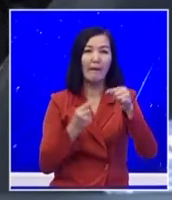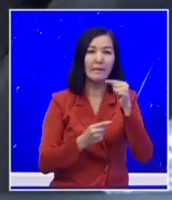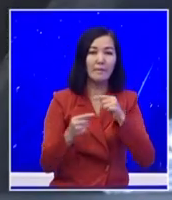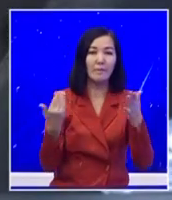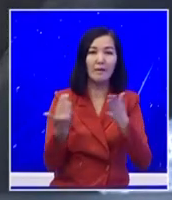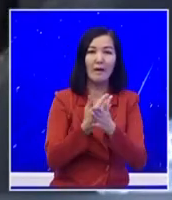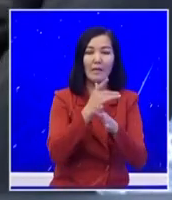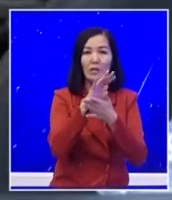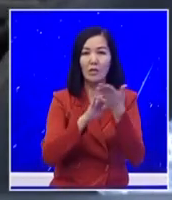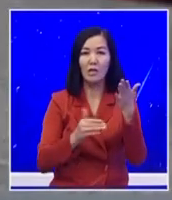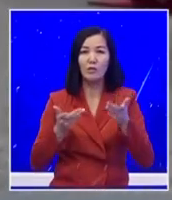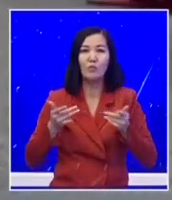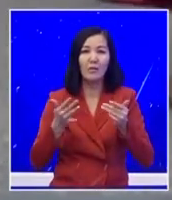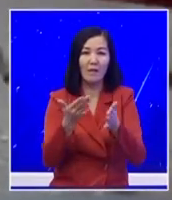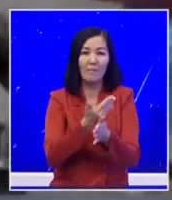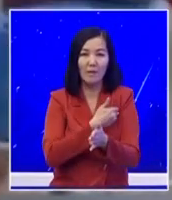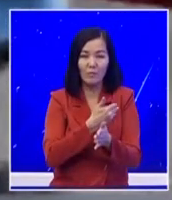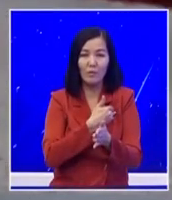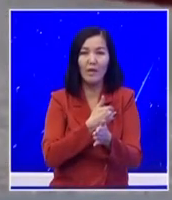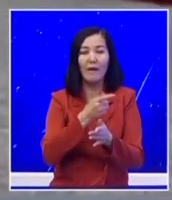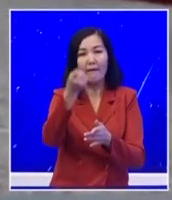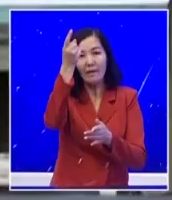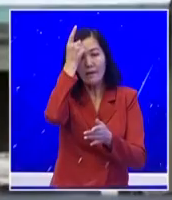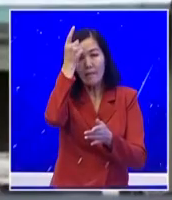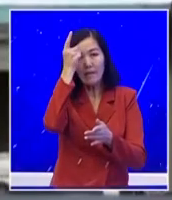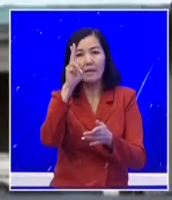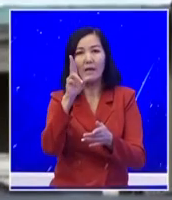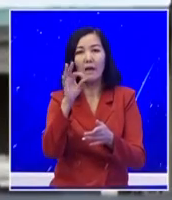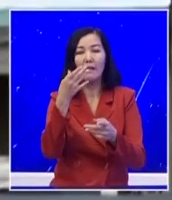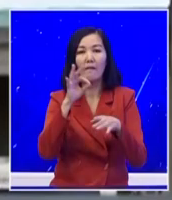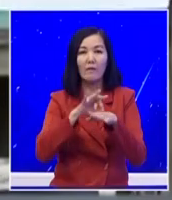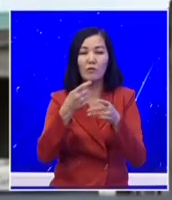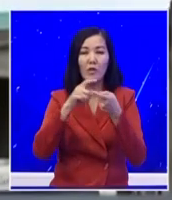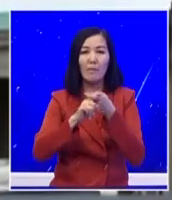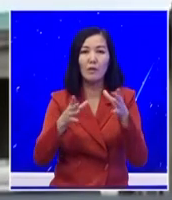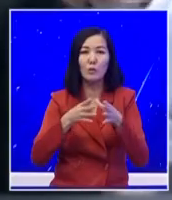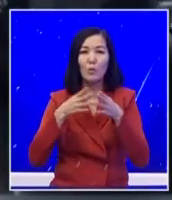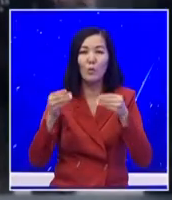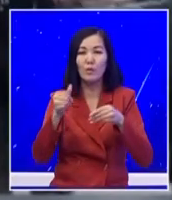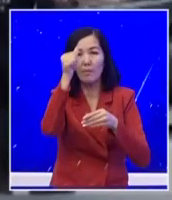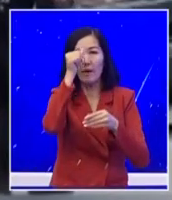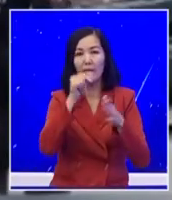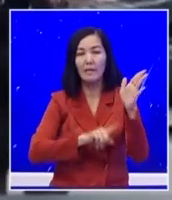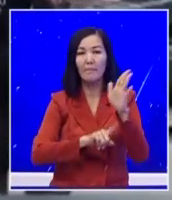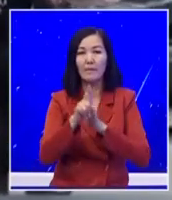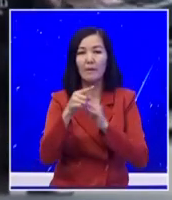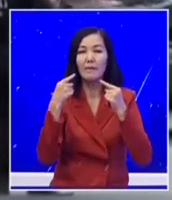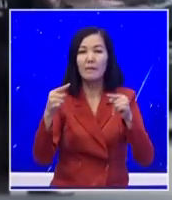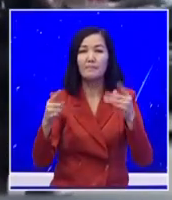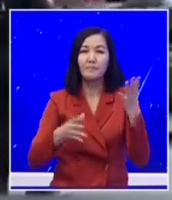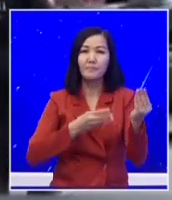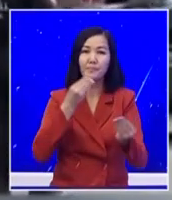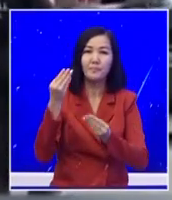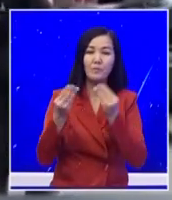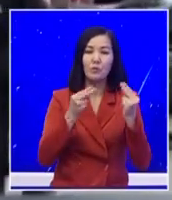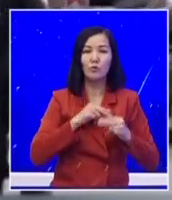қайта жалғастыруды талап етуде. Айта кетейік, Германияда коронавирусқа байланысты көктем айынан бері түрлі аттракцион жәрмеңкелер